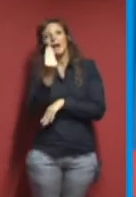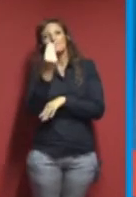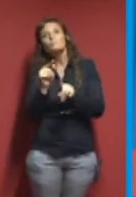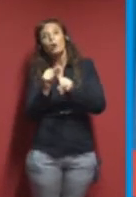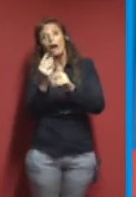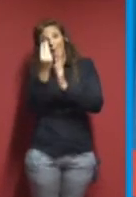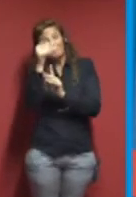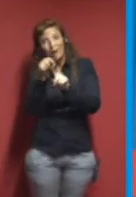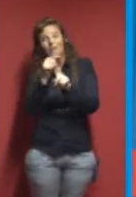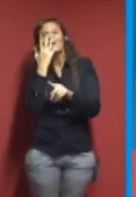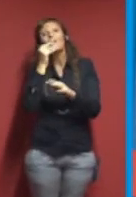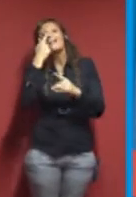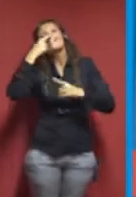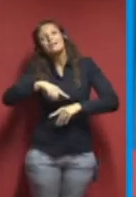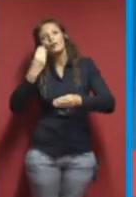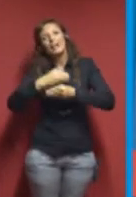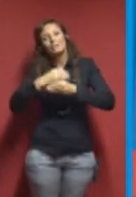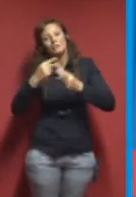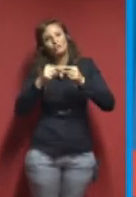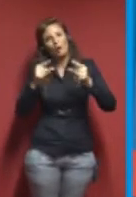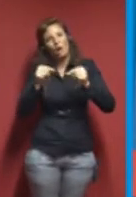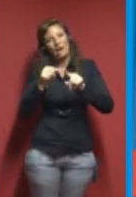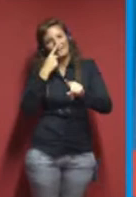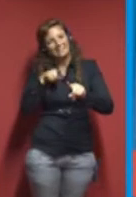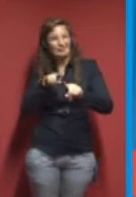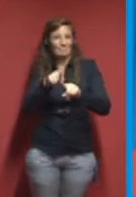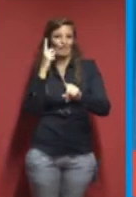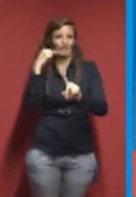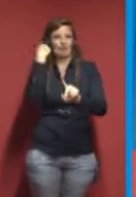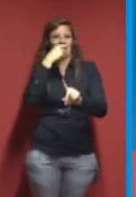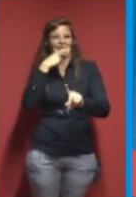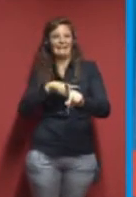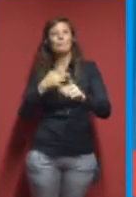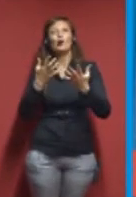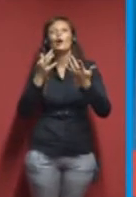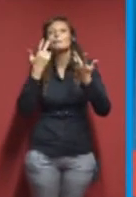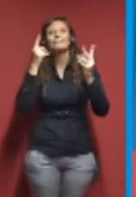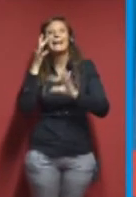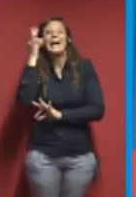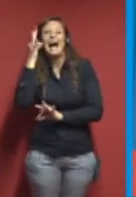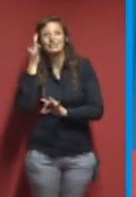dei cartoni animati giapponesi che potesse assomigliare un po ha un gatto